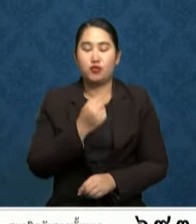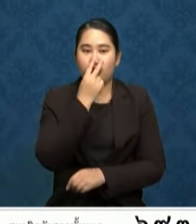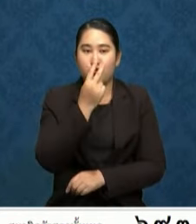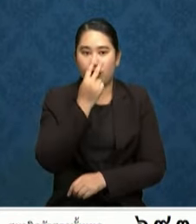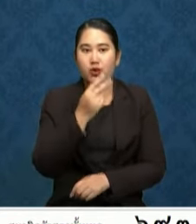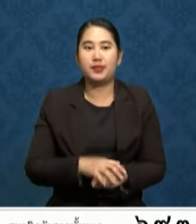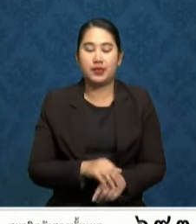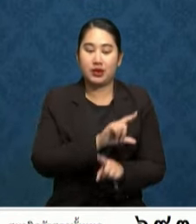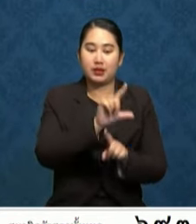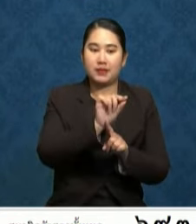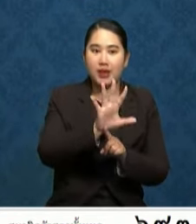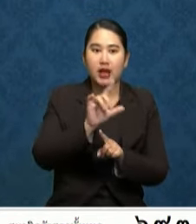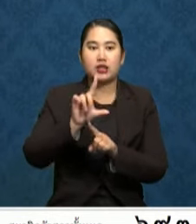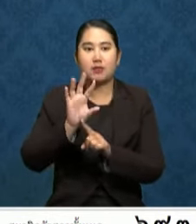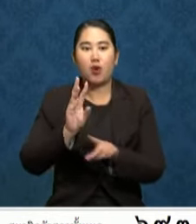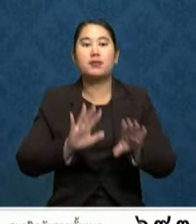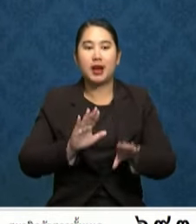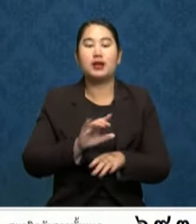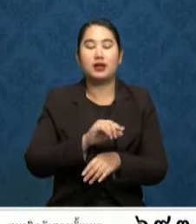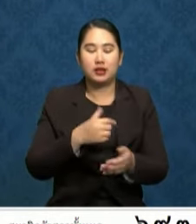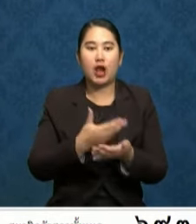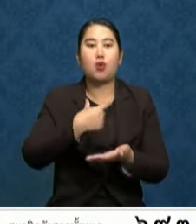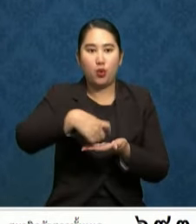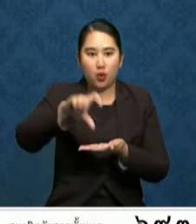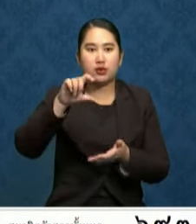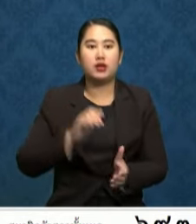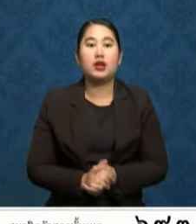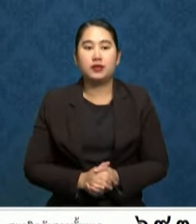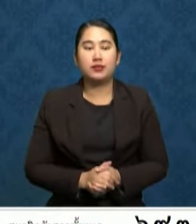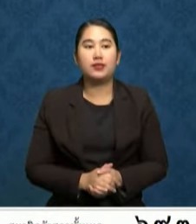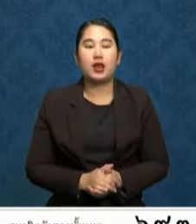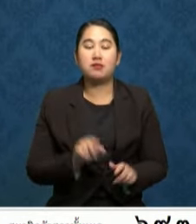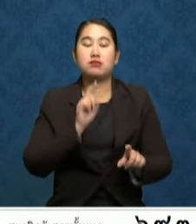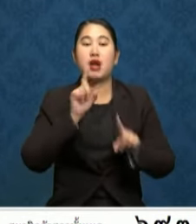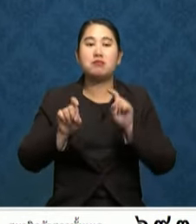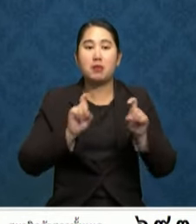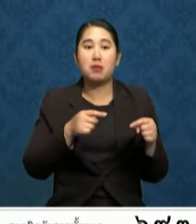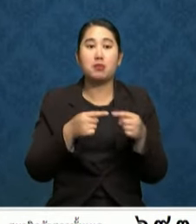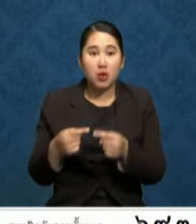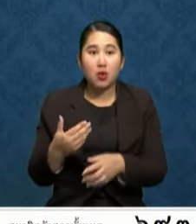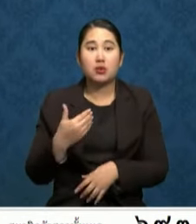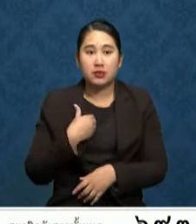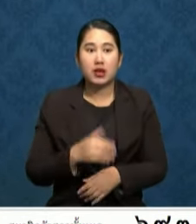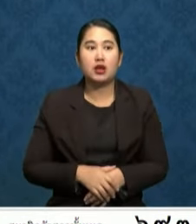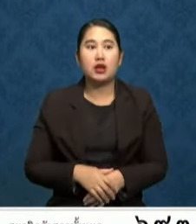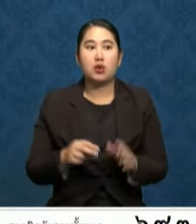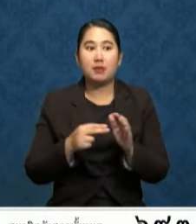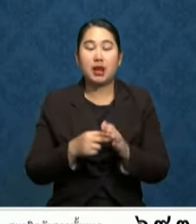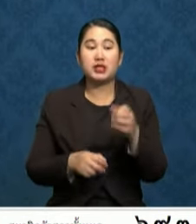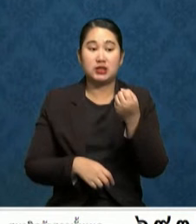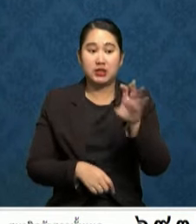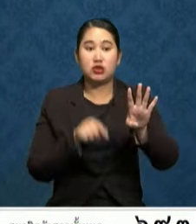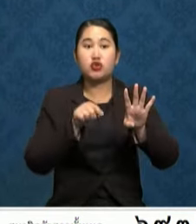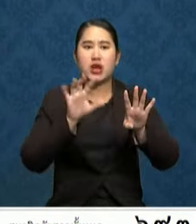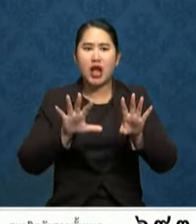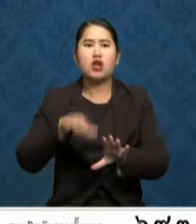ครับ 25-26นี้น่าจะ 25ได้นะครับก็อยากจะเรียนให้ทราบก็จะมีคำถามอีกต่อไปอีกว่าะ 14.5และที่เหลือลง